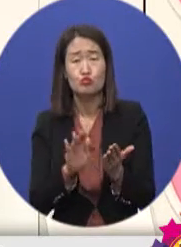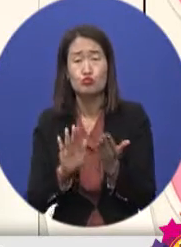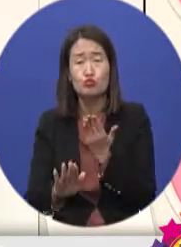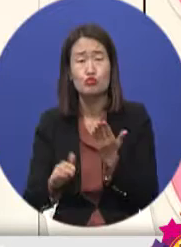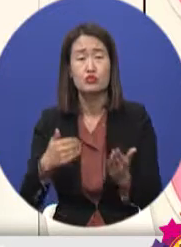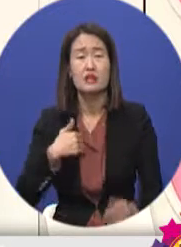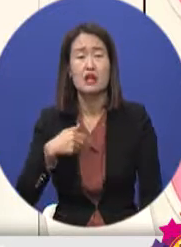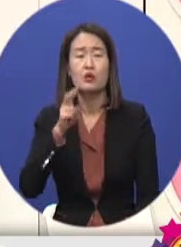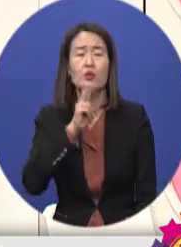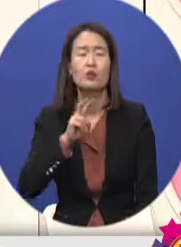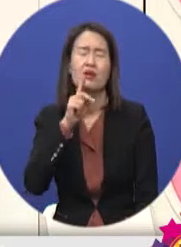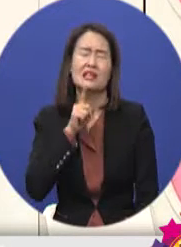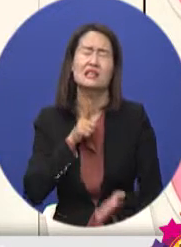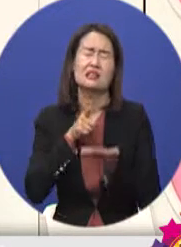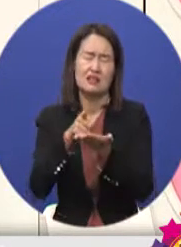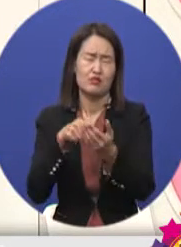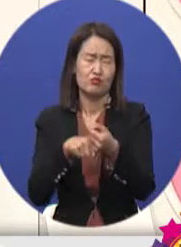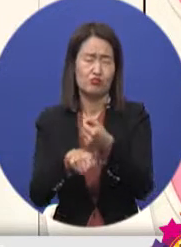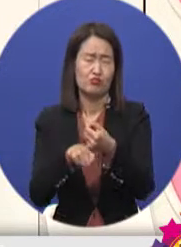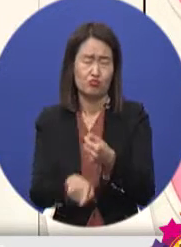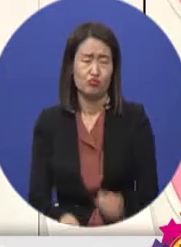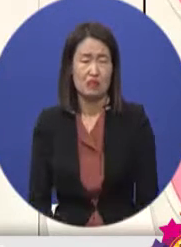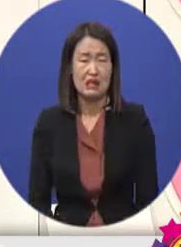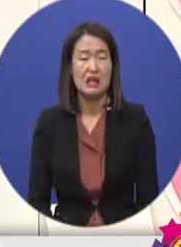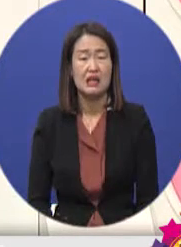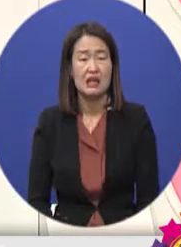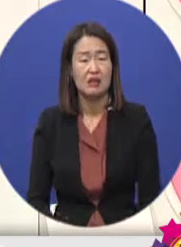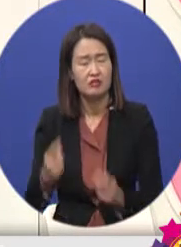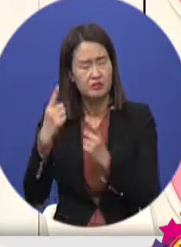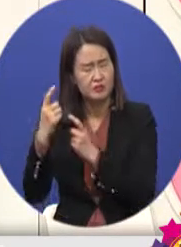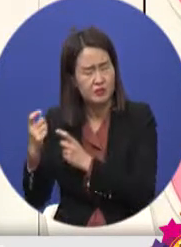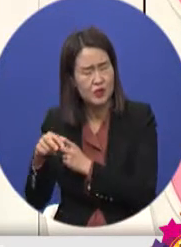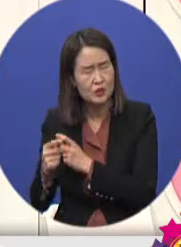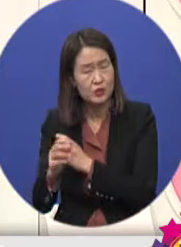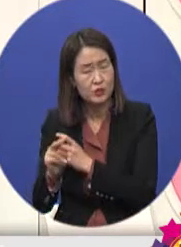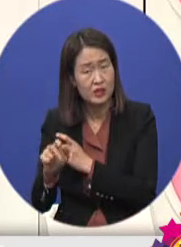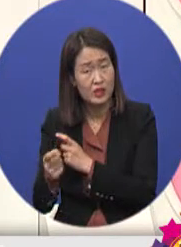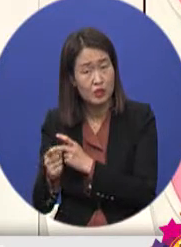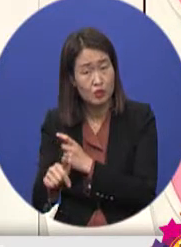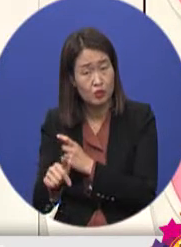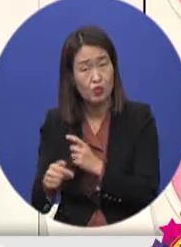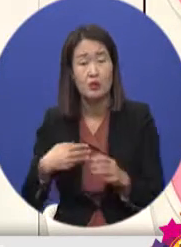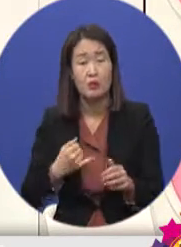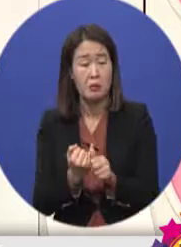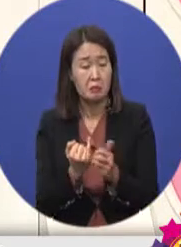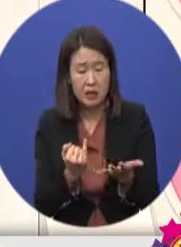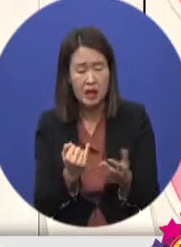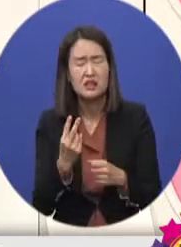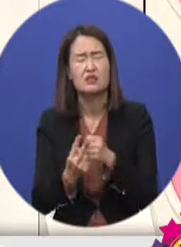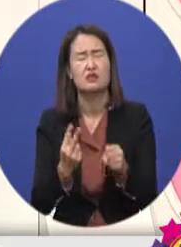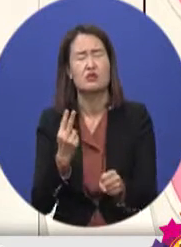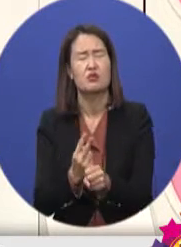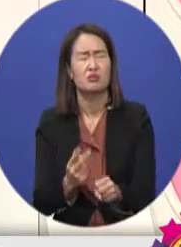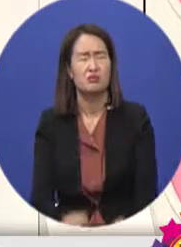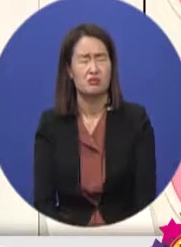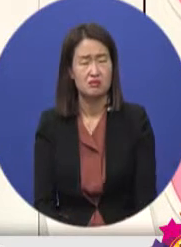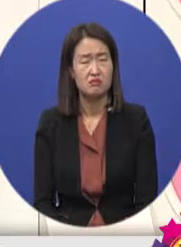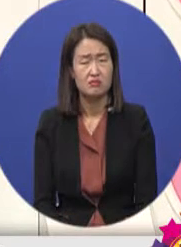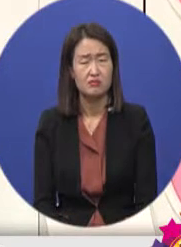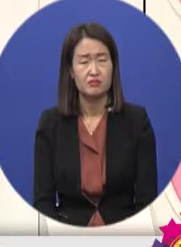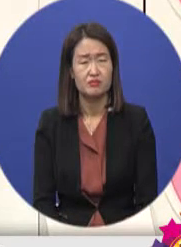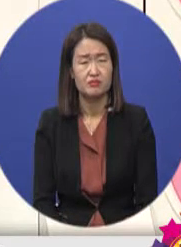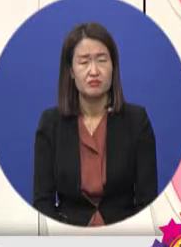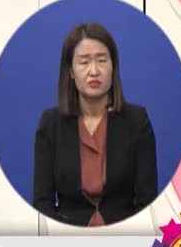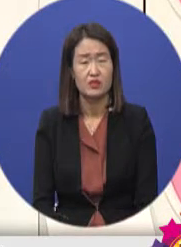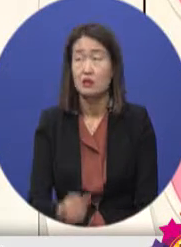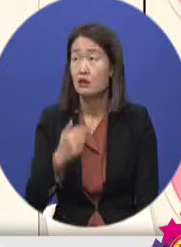이 노래를 신청을 했어. 아, 추억의 소야고. 네, 2년 되었어, 돌아가신 제가. 네.